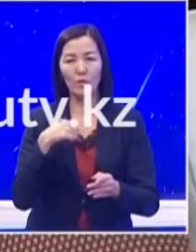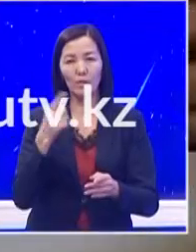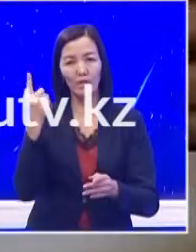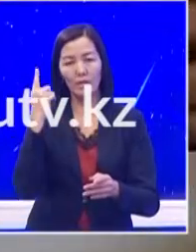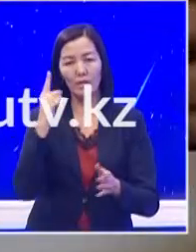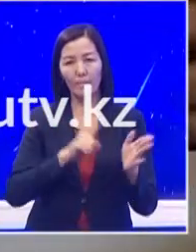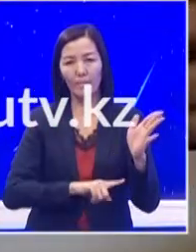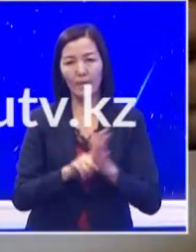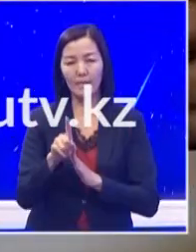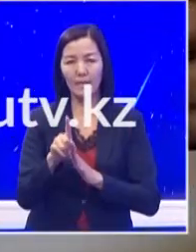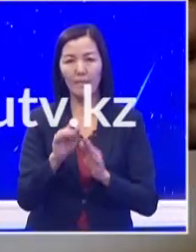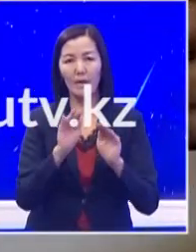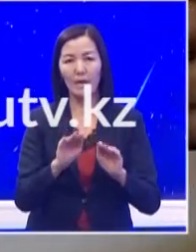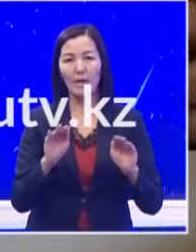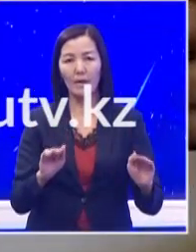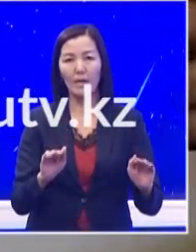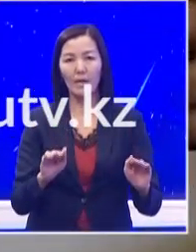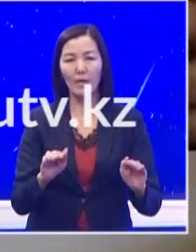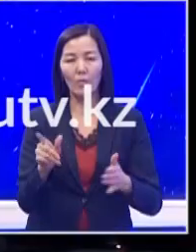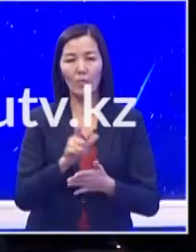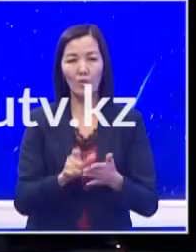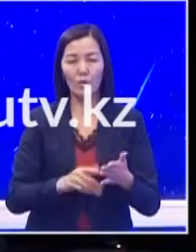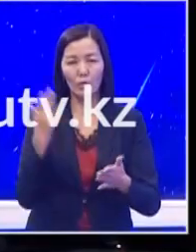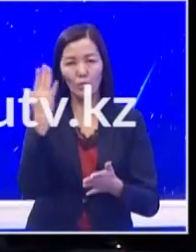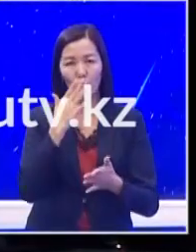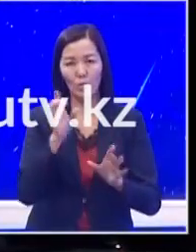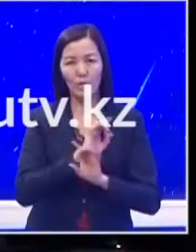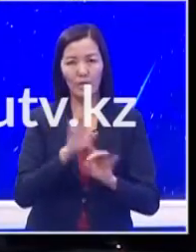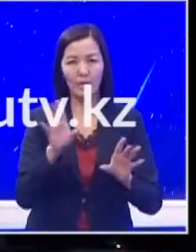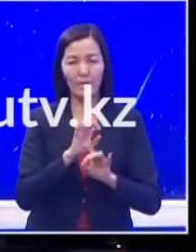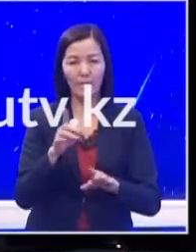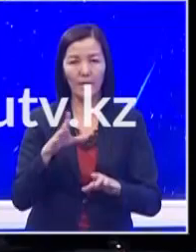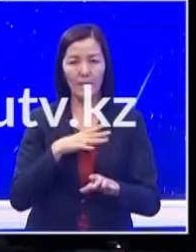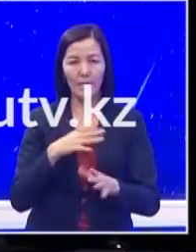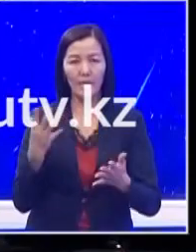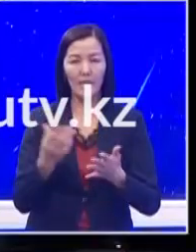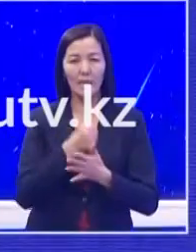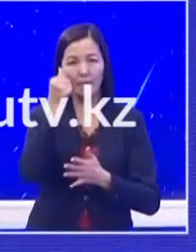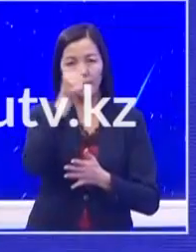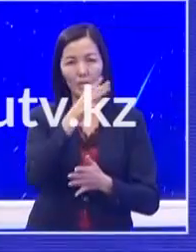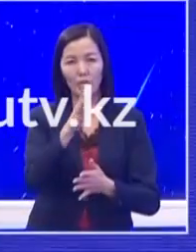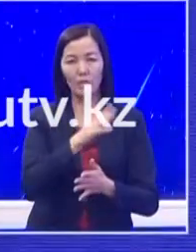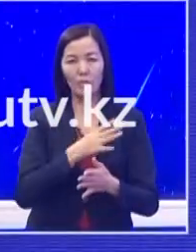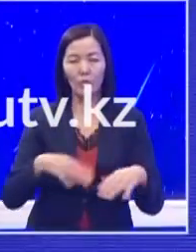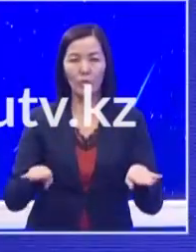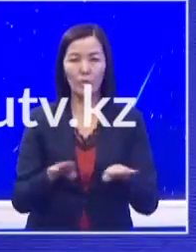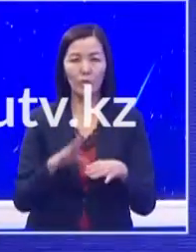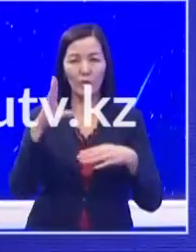бастап шәкірттері Қостай ой саларлық өлеңдер оқыды. Биыл қаламгер үшін табысты жыл болған. Дәл